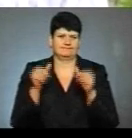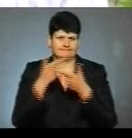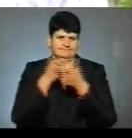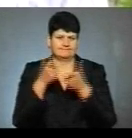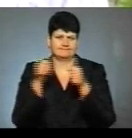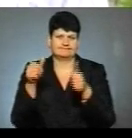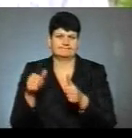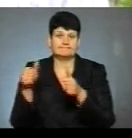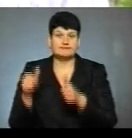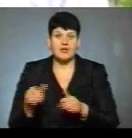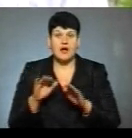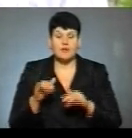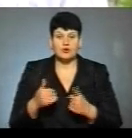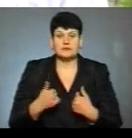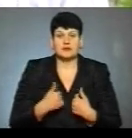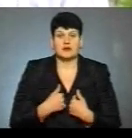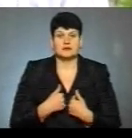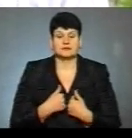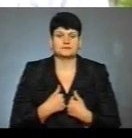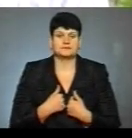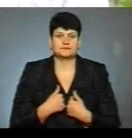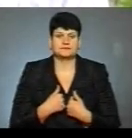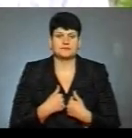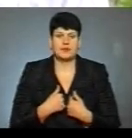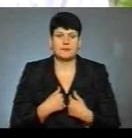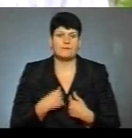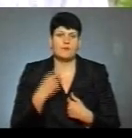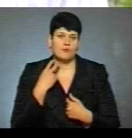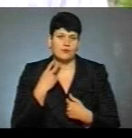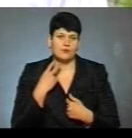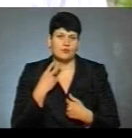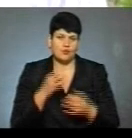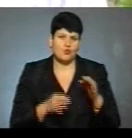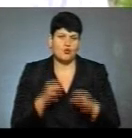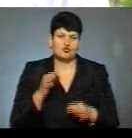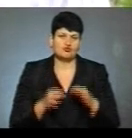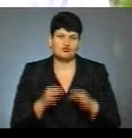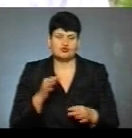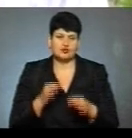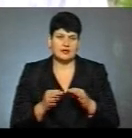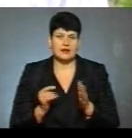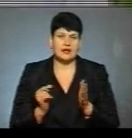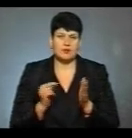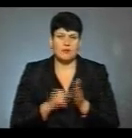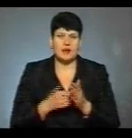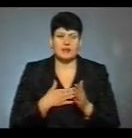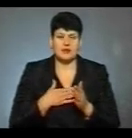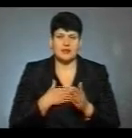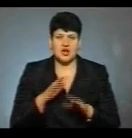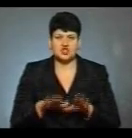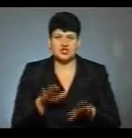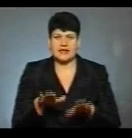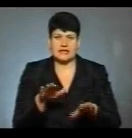Але щоб потім у нас і посудили вже, як потрапили на наш світ.